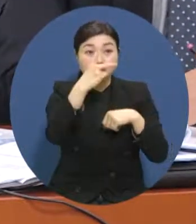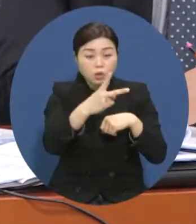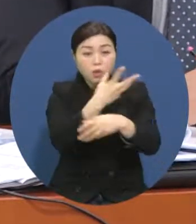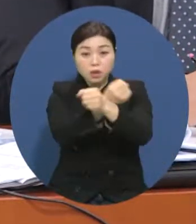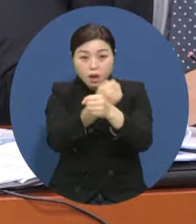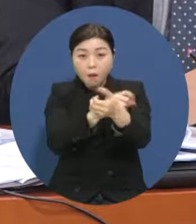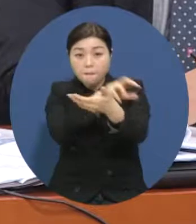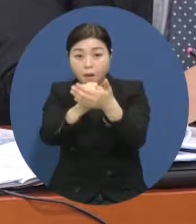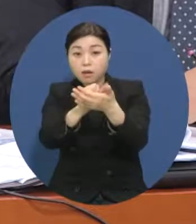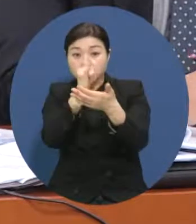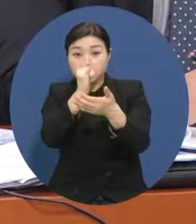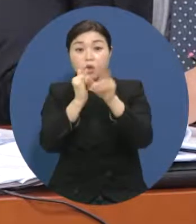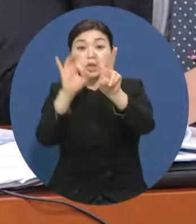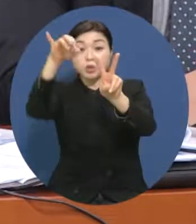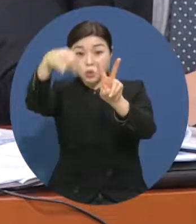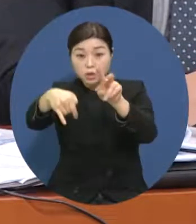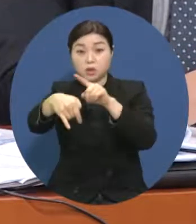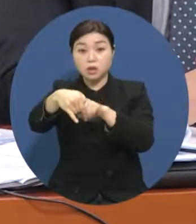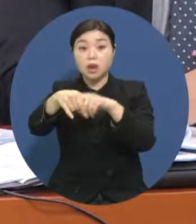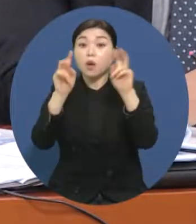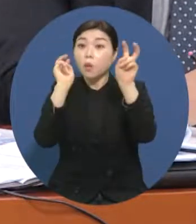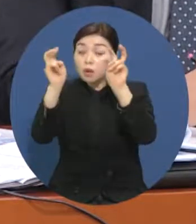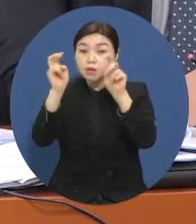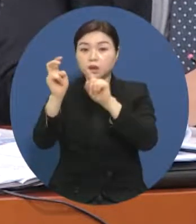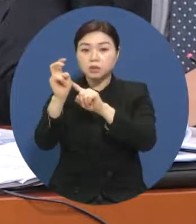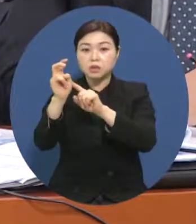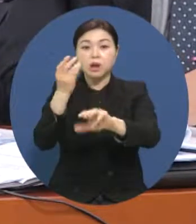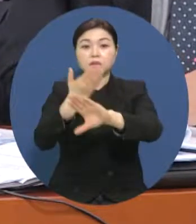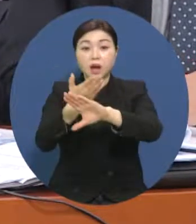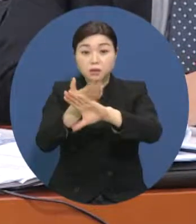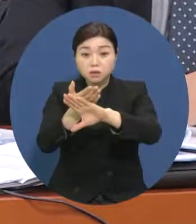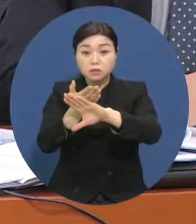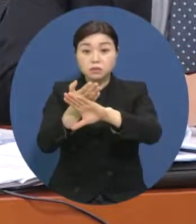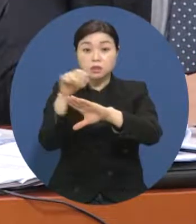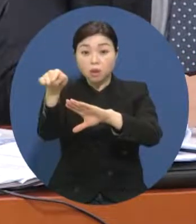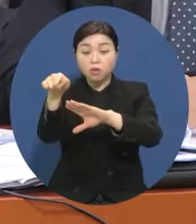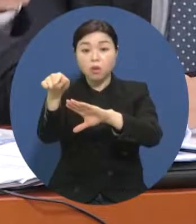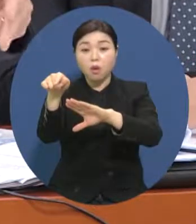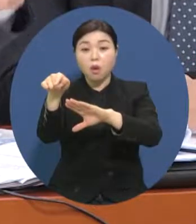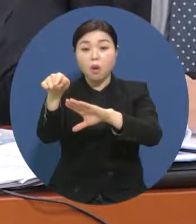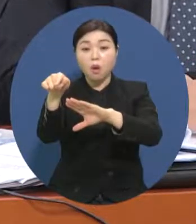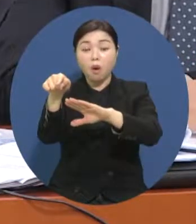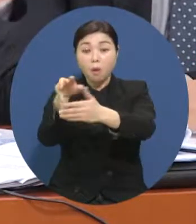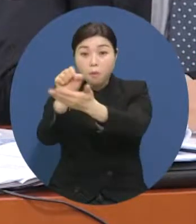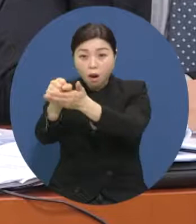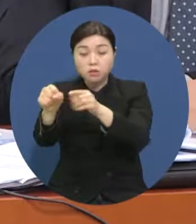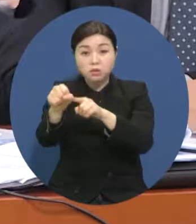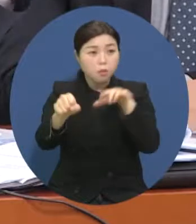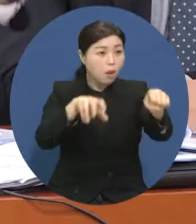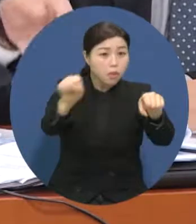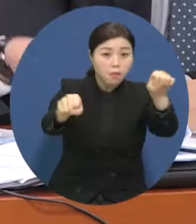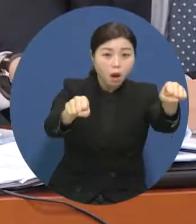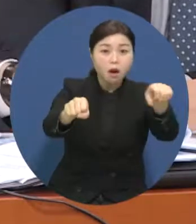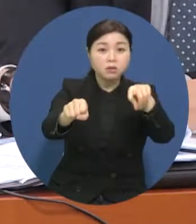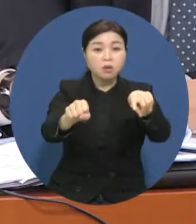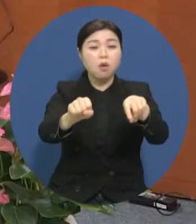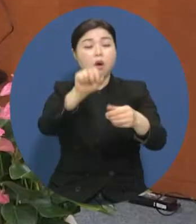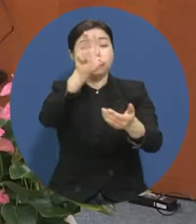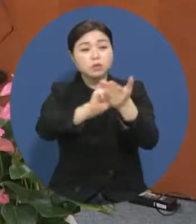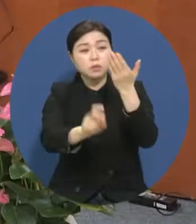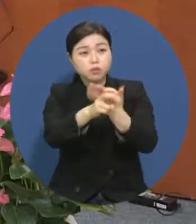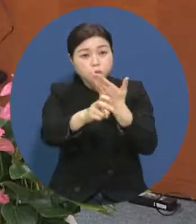차지하고 2위로 된 업체가 또 한 건을 이렇게 차지하는 그런 것들이 이제 반복적으로 이제 이루어지는데